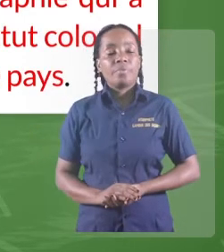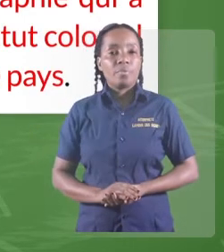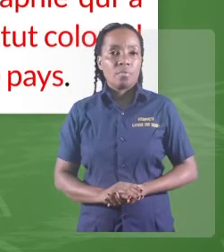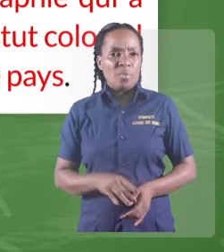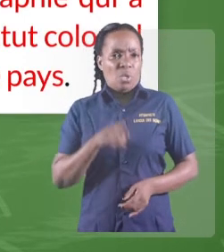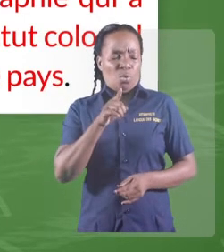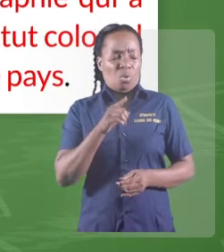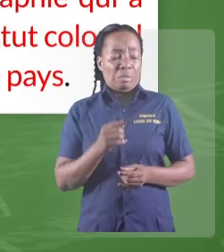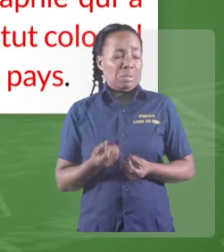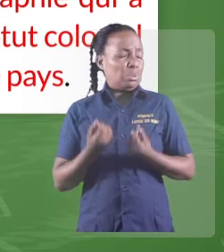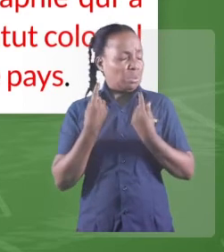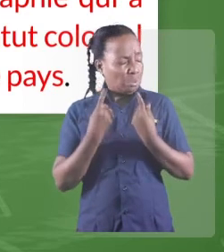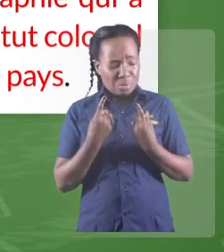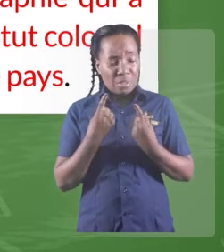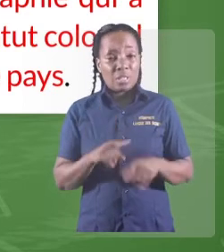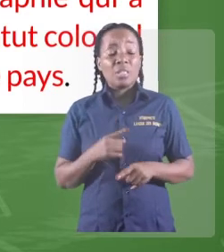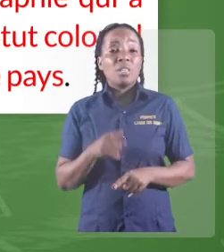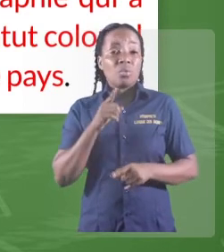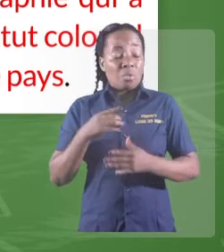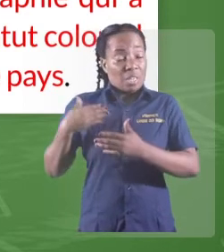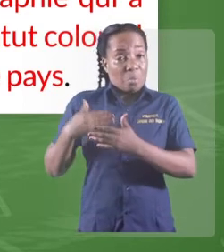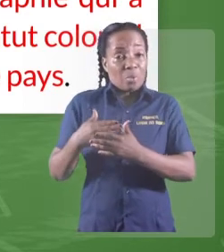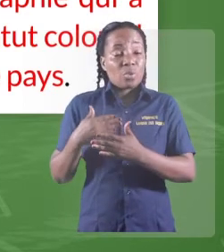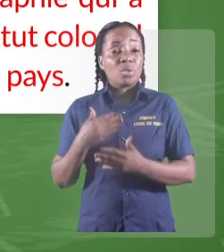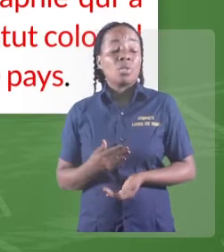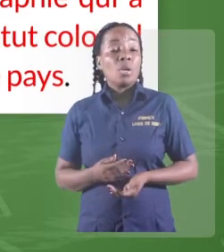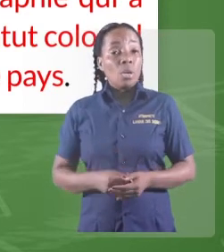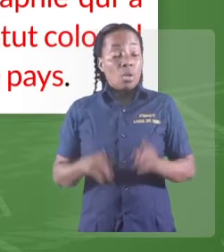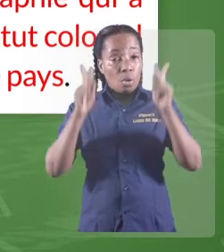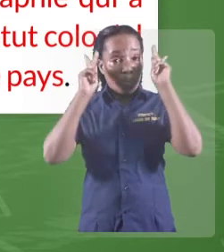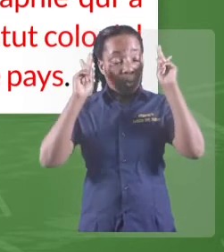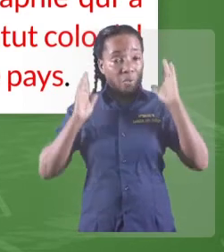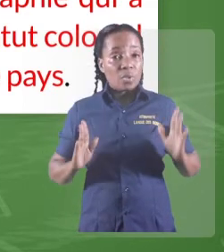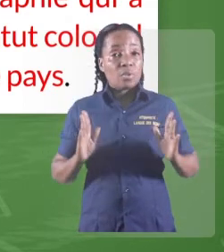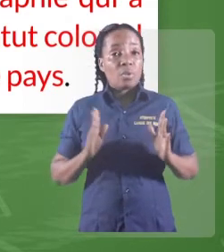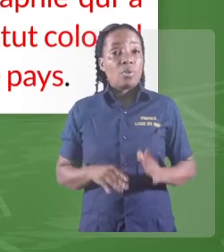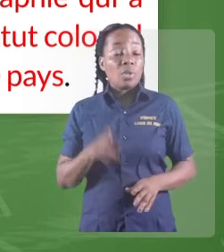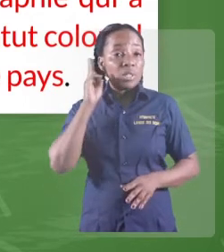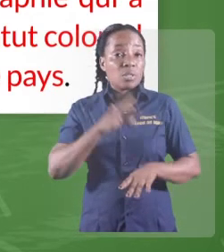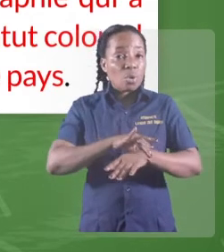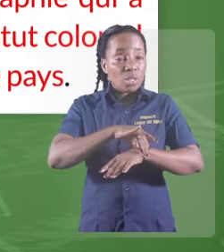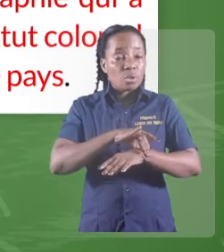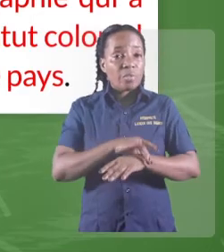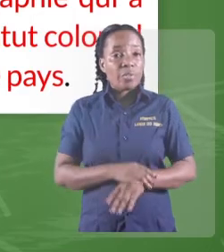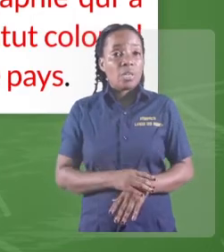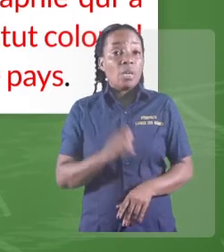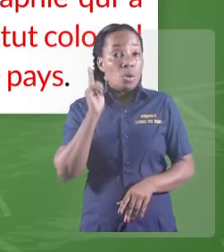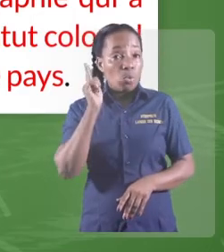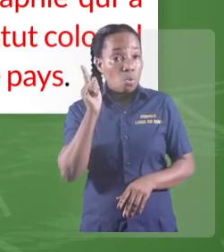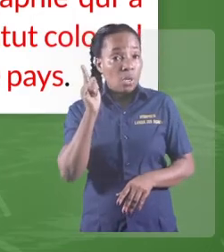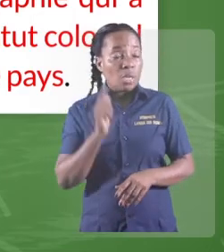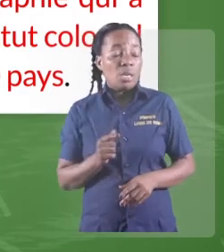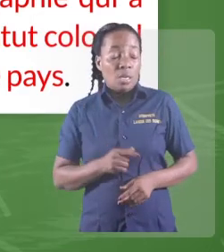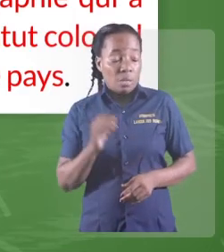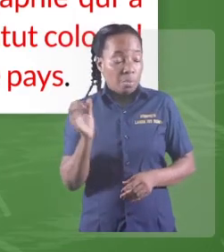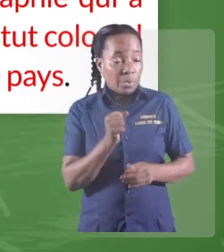alors votre professeur d'histoire-géographie qui, à l'aide de divers documents, vous amène